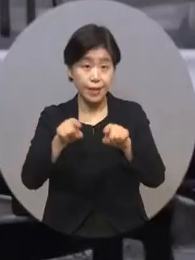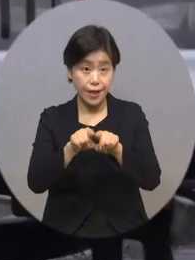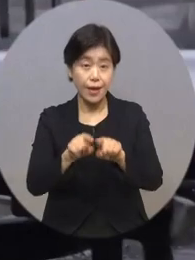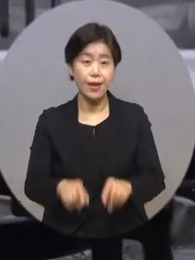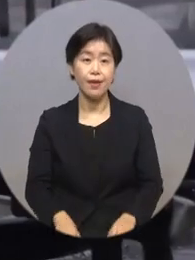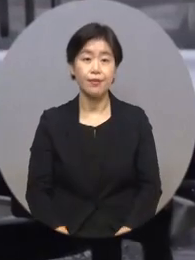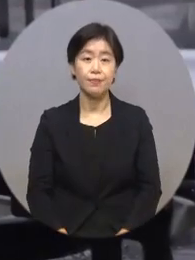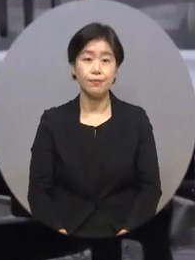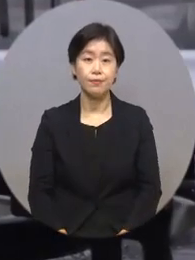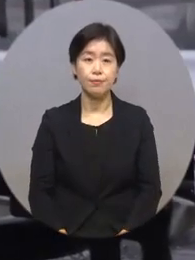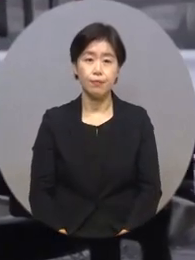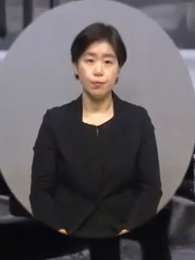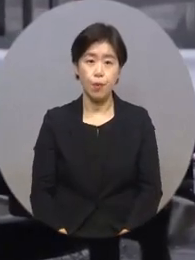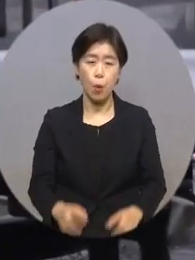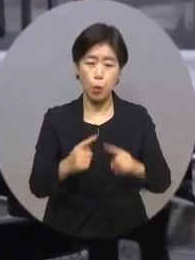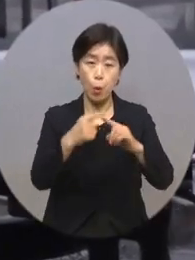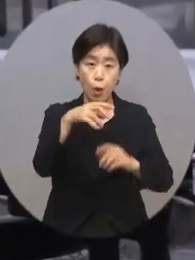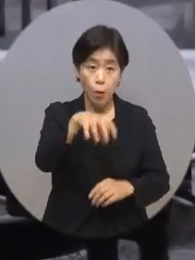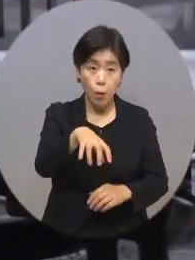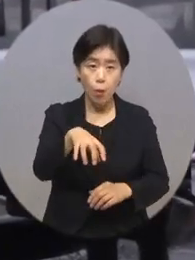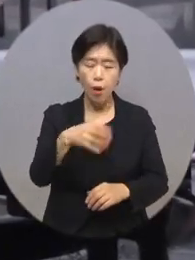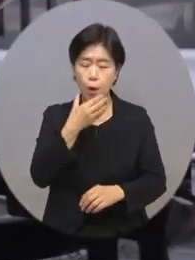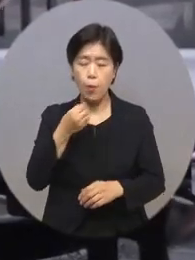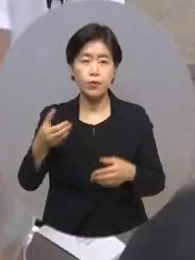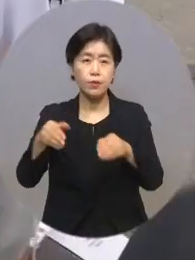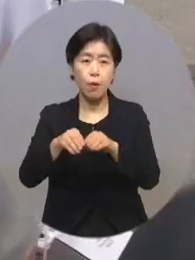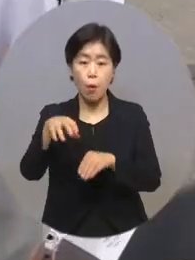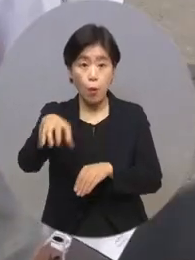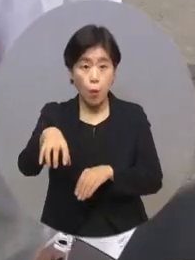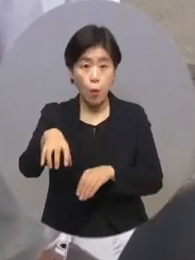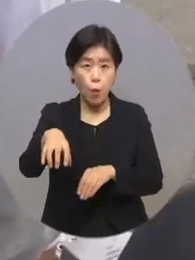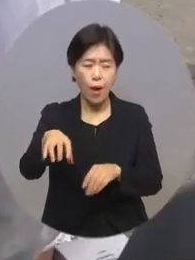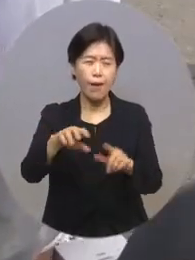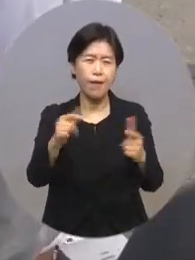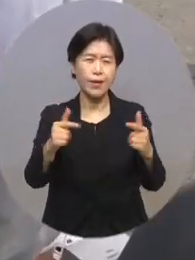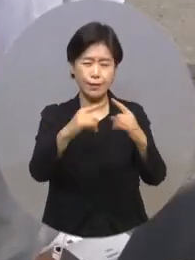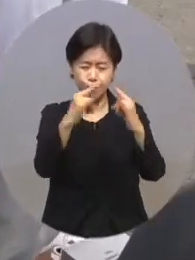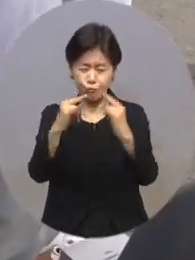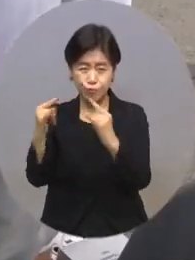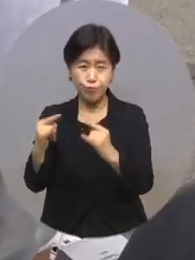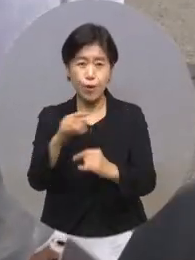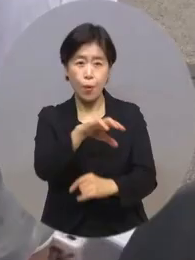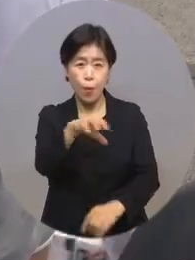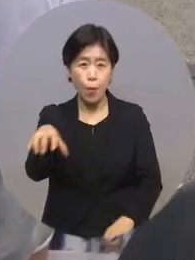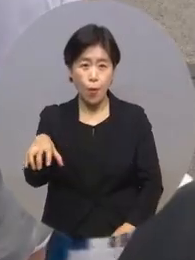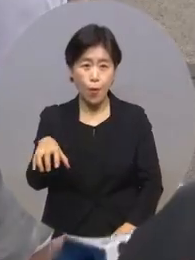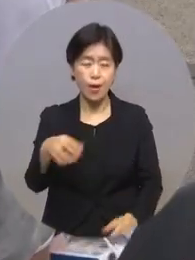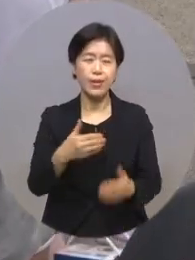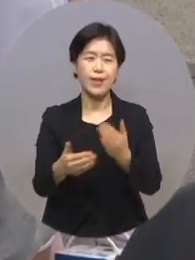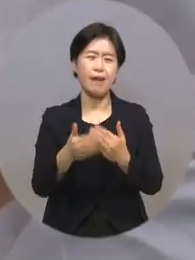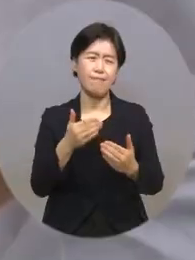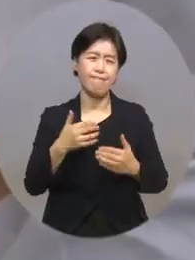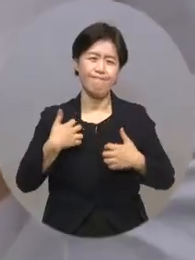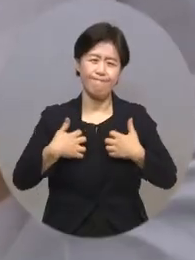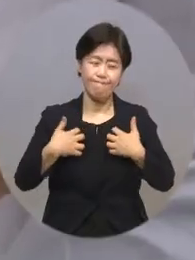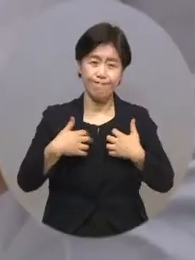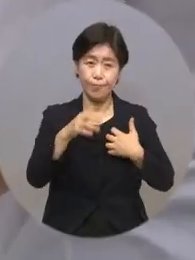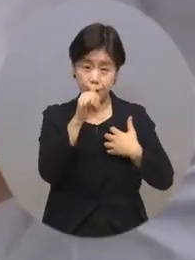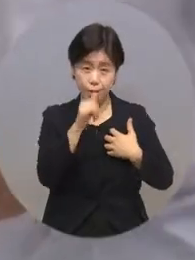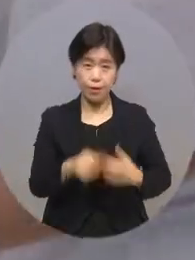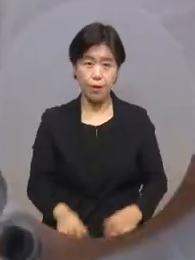함께 교회 앞마당과 복지관 뜰에 마련된 다양한 바자회, 체험장에서의 놀이,